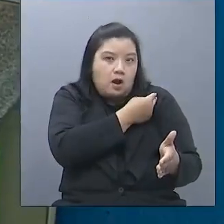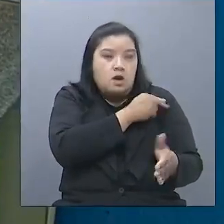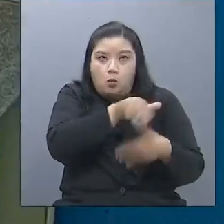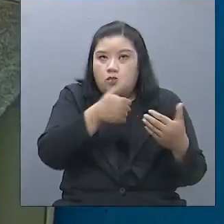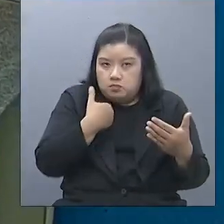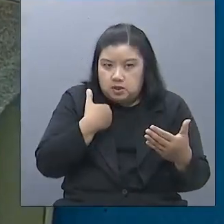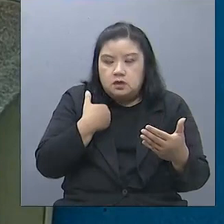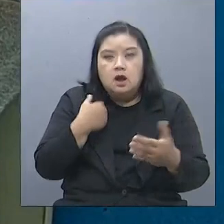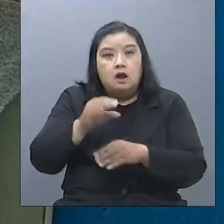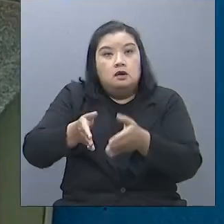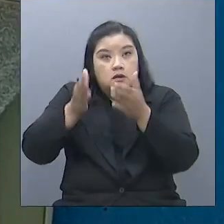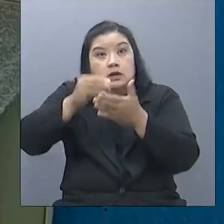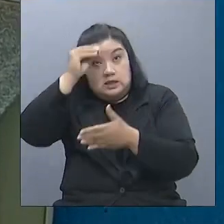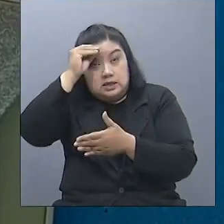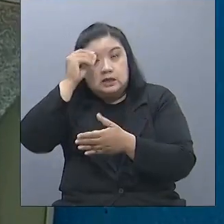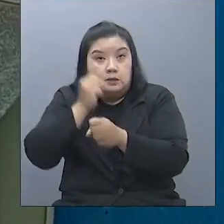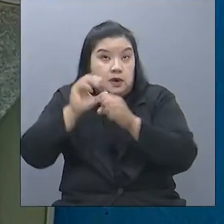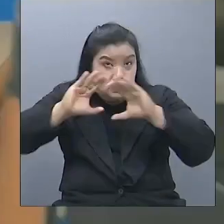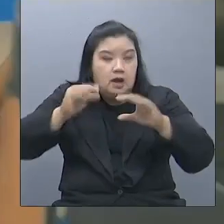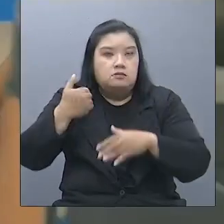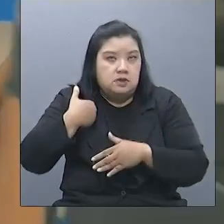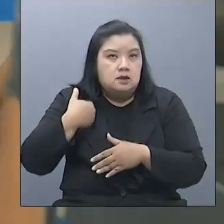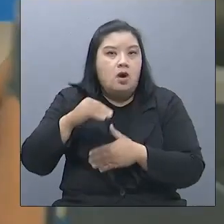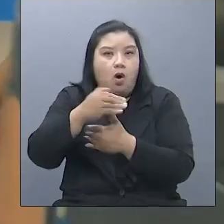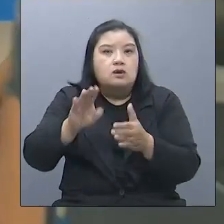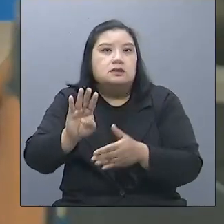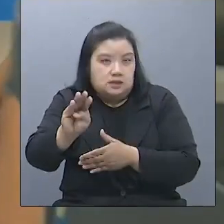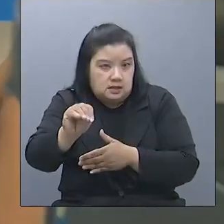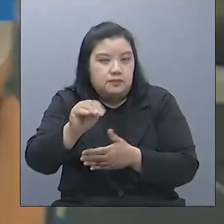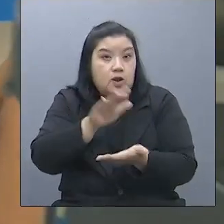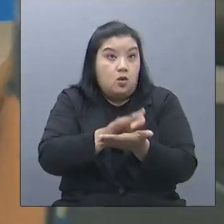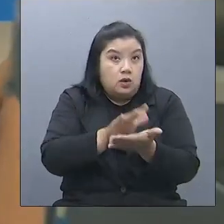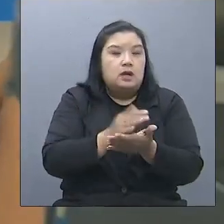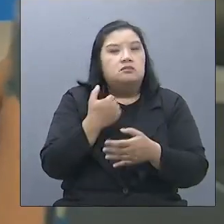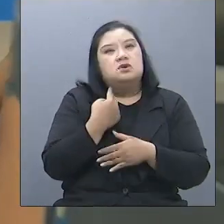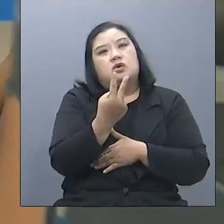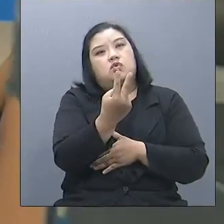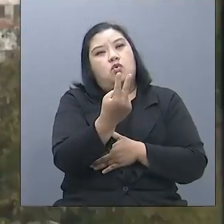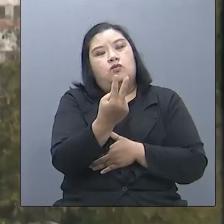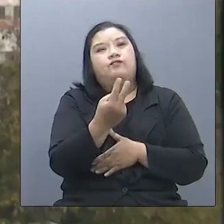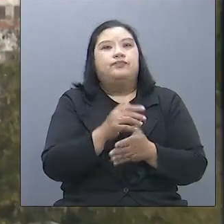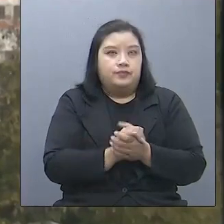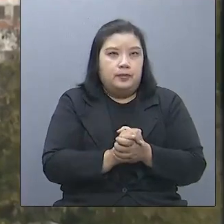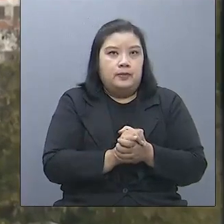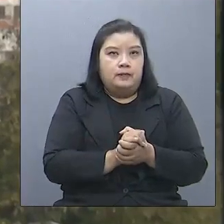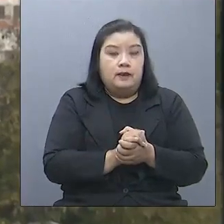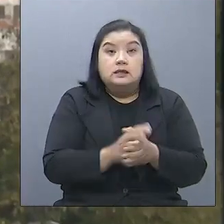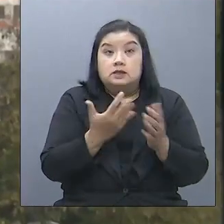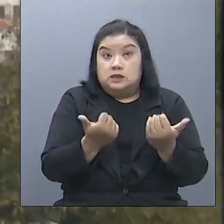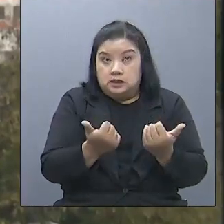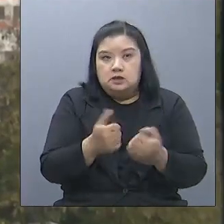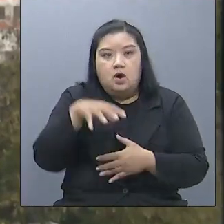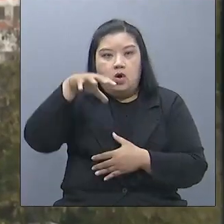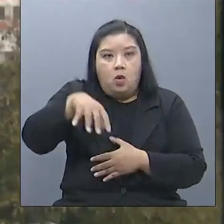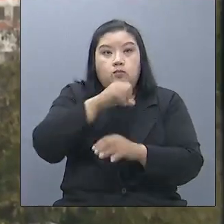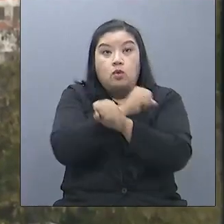อาคารสำนักงานสถานที่ราชการ40ห้องและสถานศึกษา2ห้องนะคะซึ่งวันนี้กรมควบคุมมล